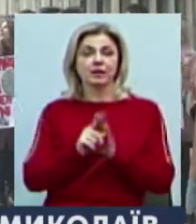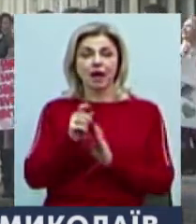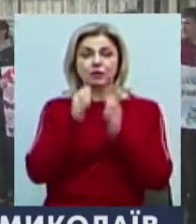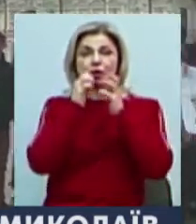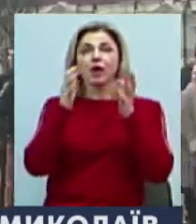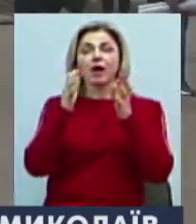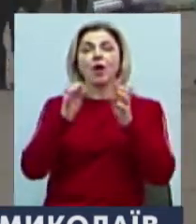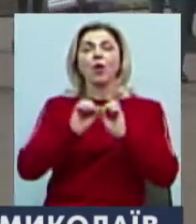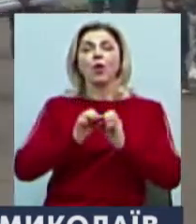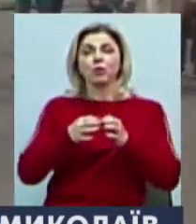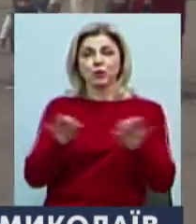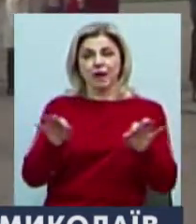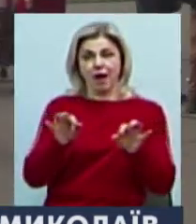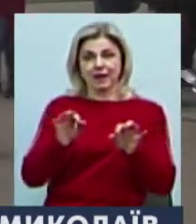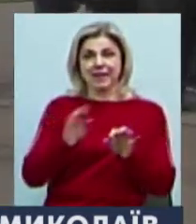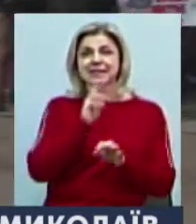повітряних зміїв.